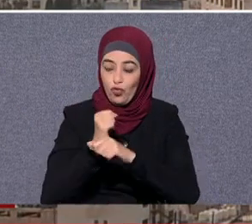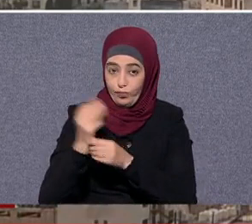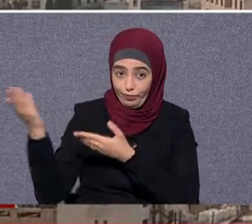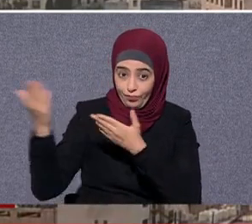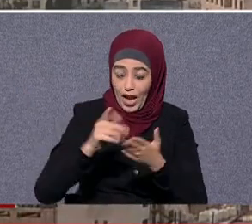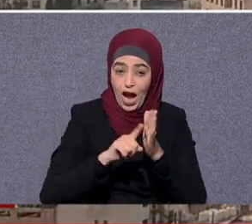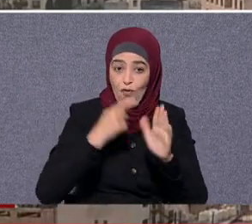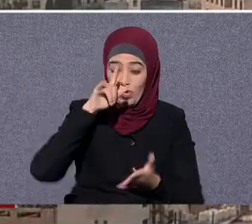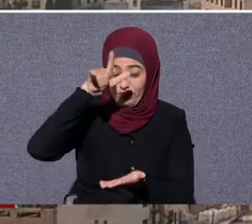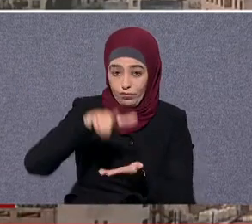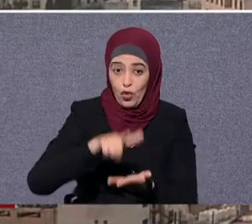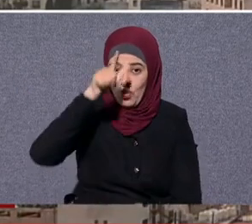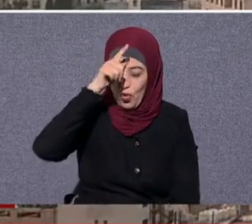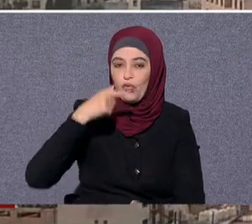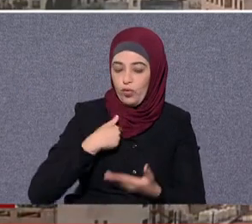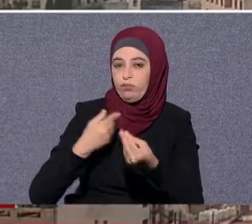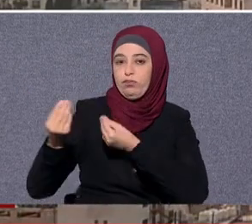قدومهم إلى أراضي المملكة